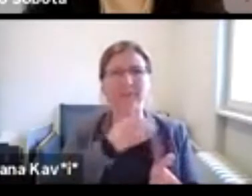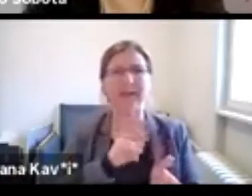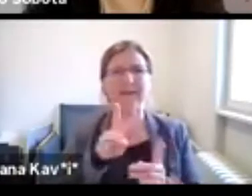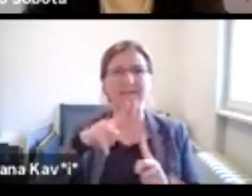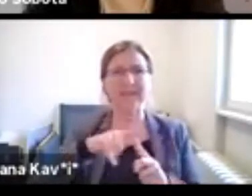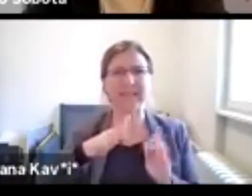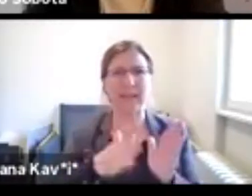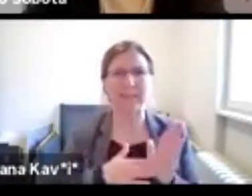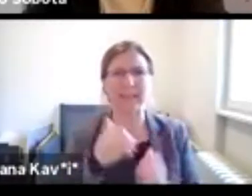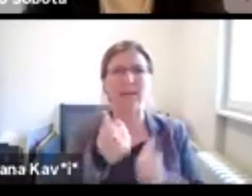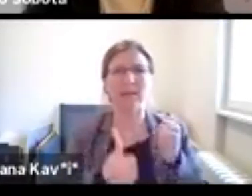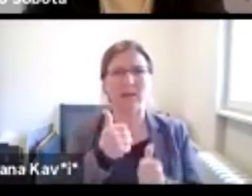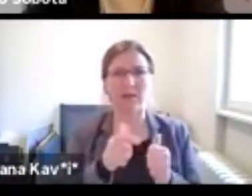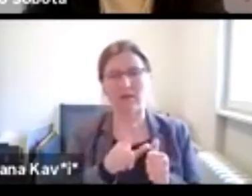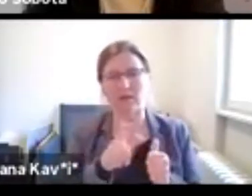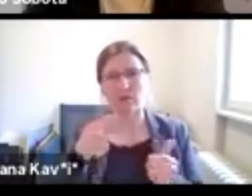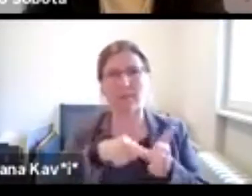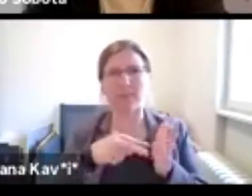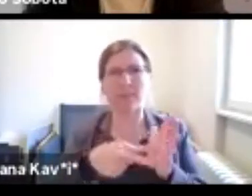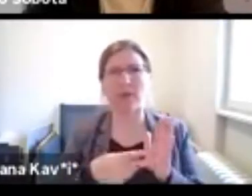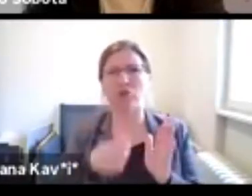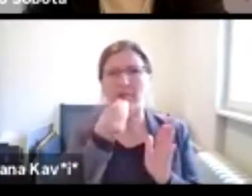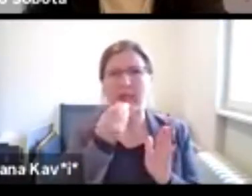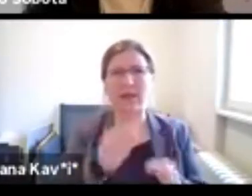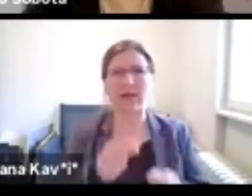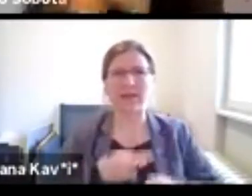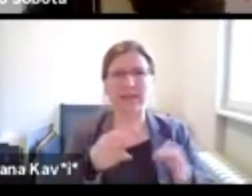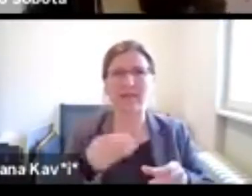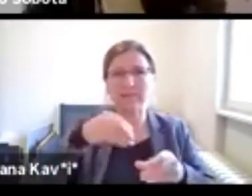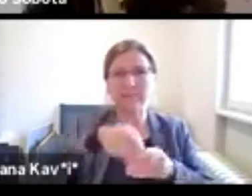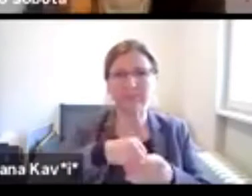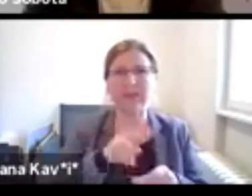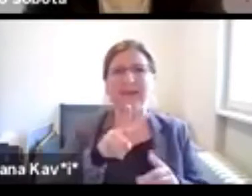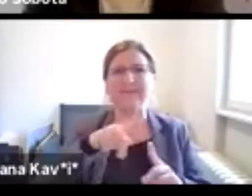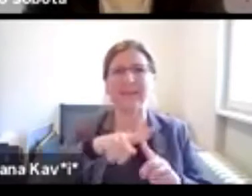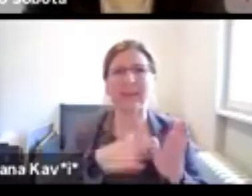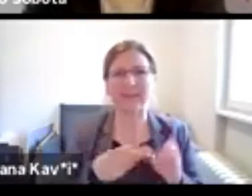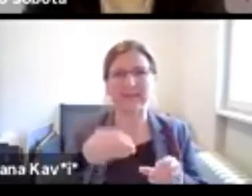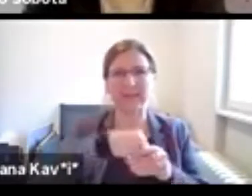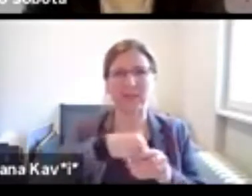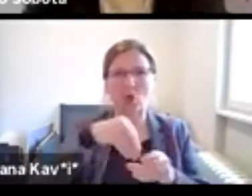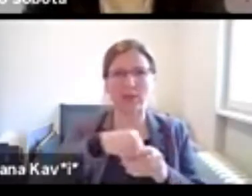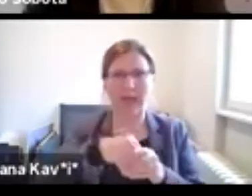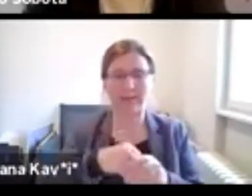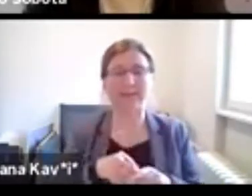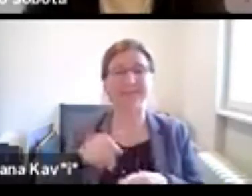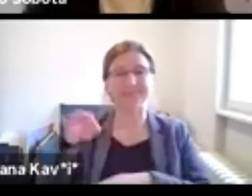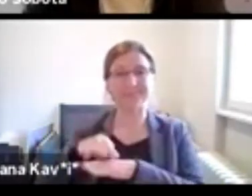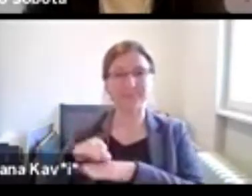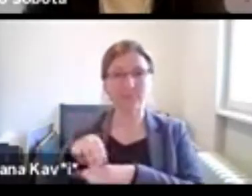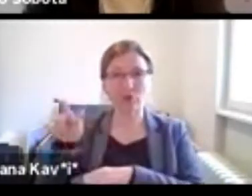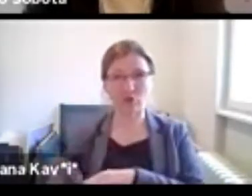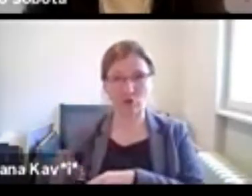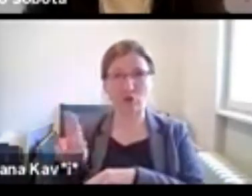sa vitaminskim nadomjestima, dodacima. Osim liječnika tu će pomoći i neka druga